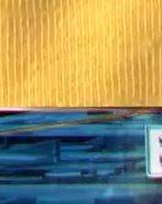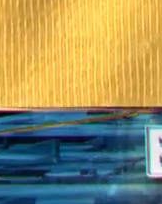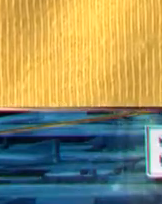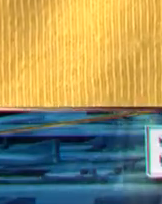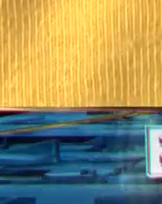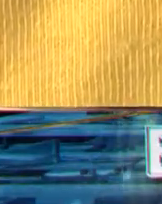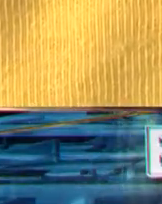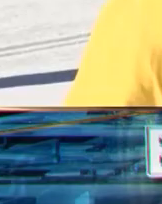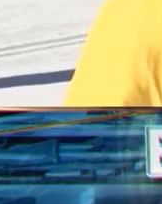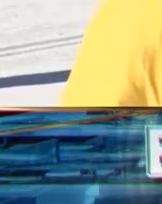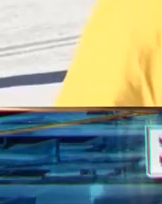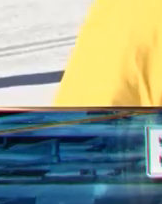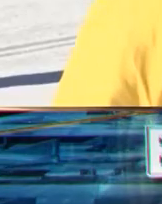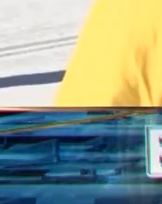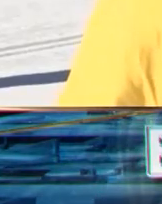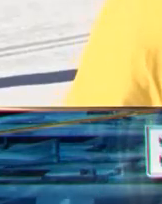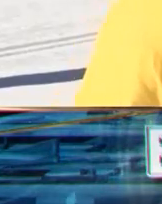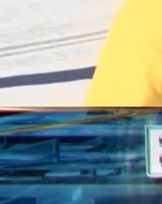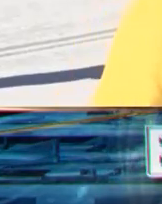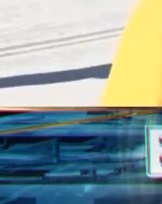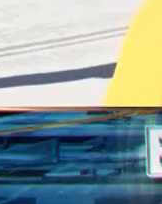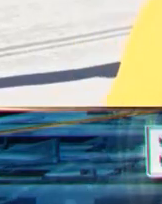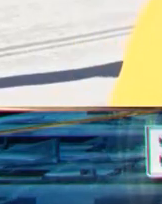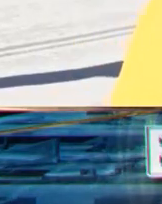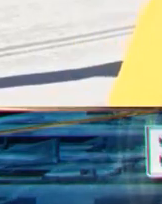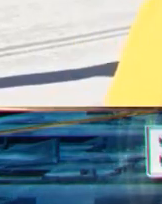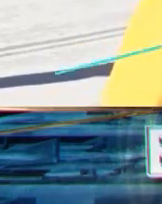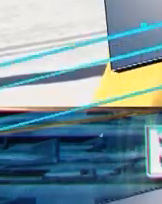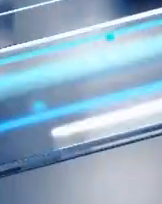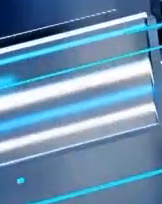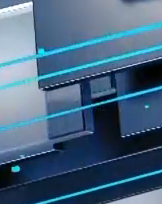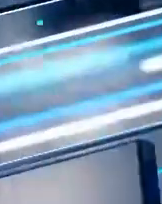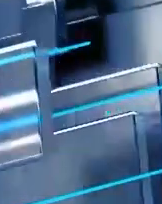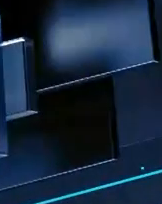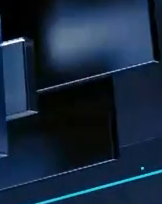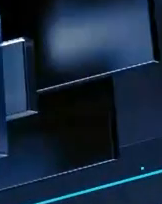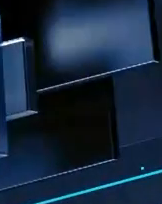Жетісу телеканалының артынан шығып бірінші орынға ие болдым.